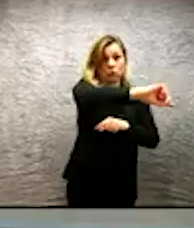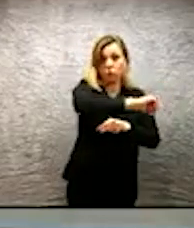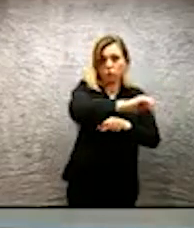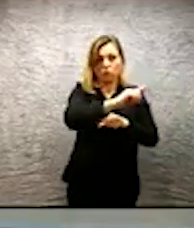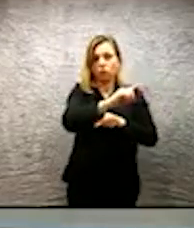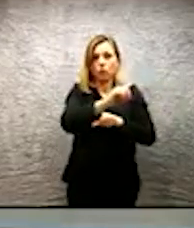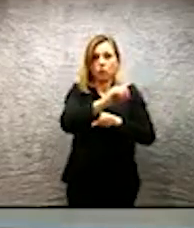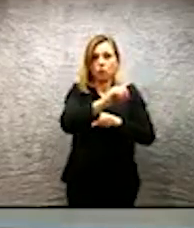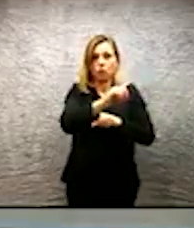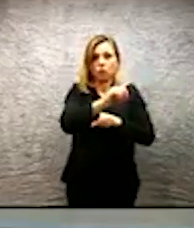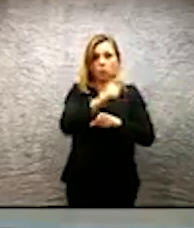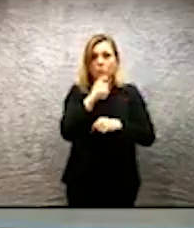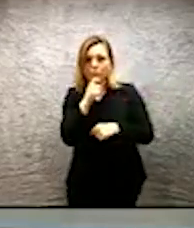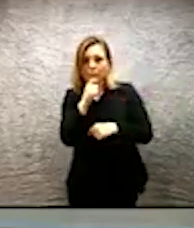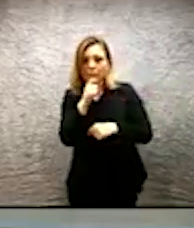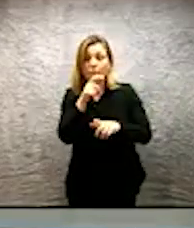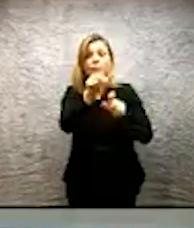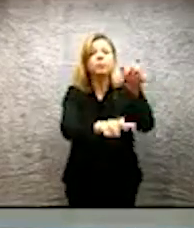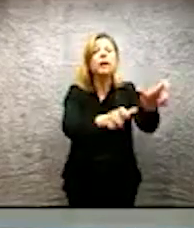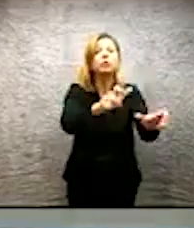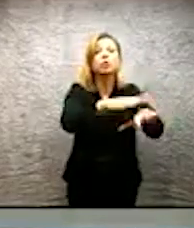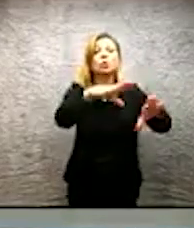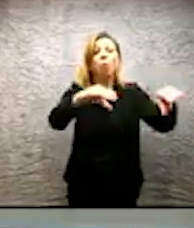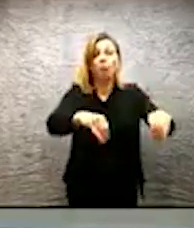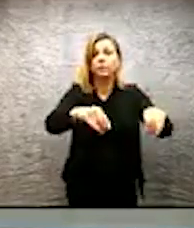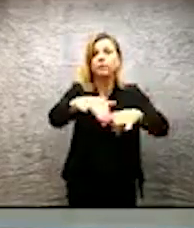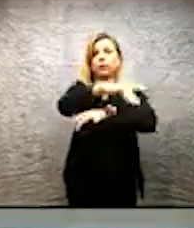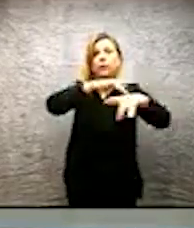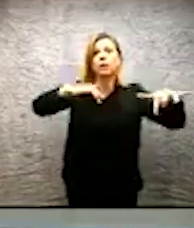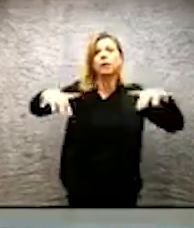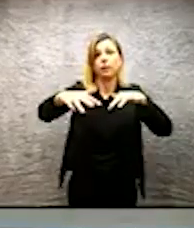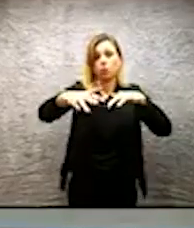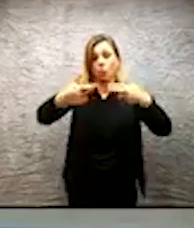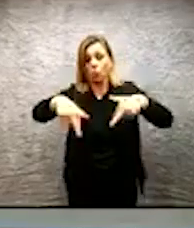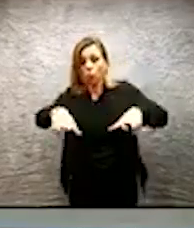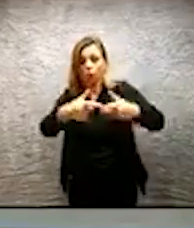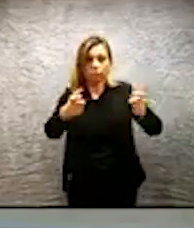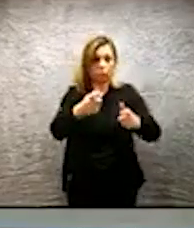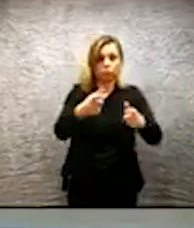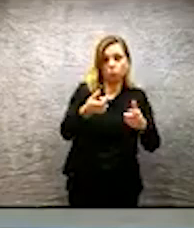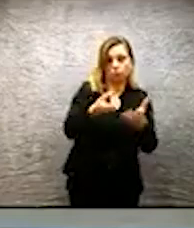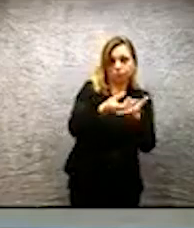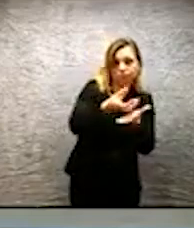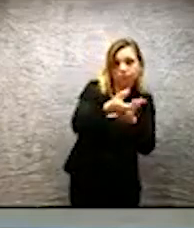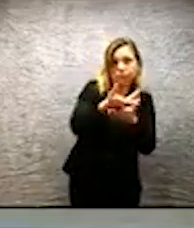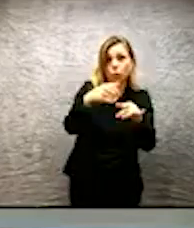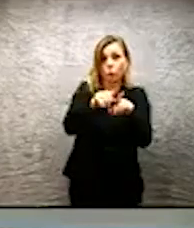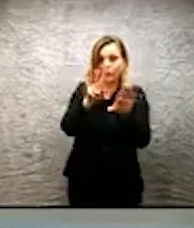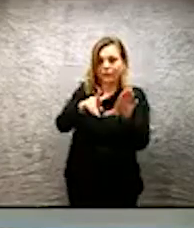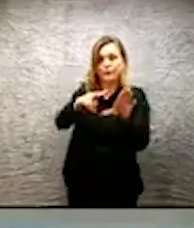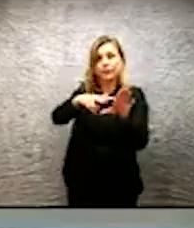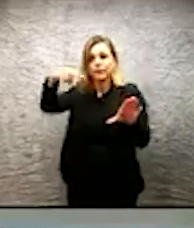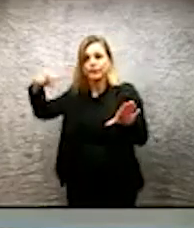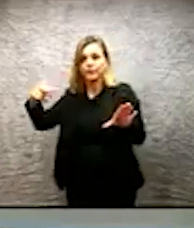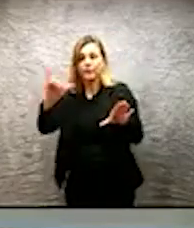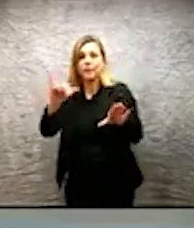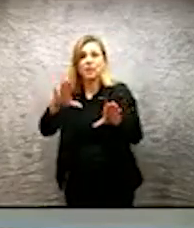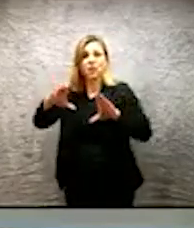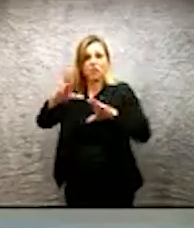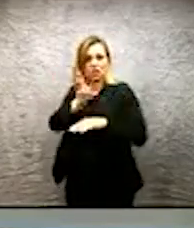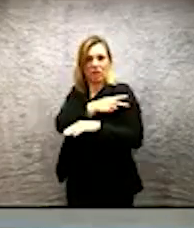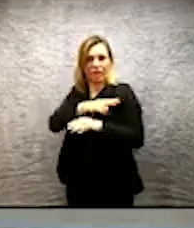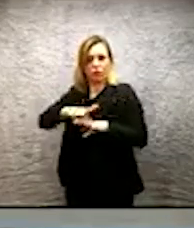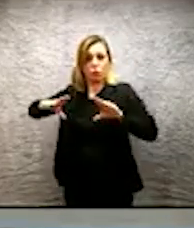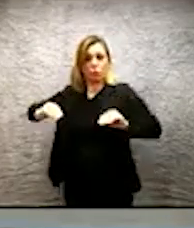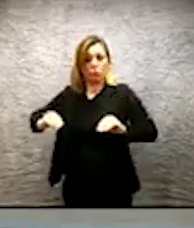terrain sous supervision du chef de poste qui, lui, sera disposé